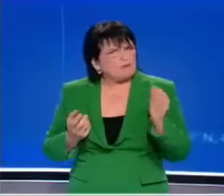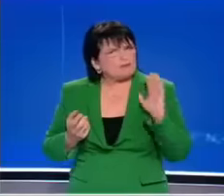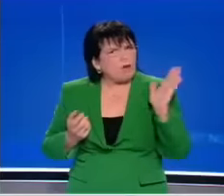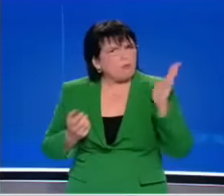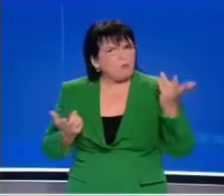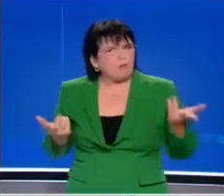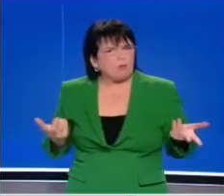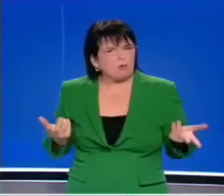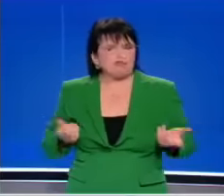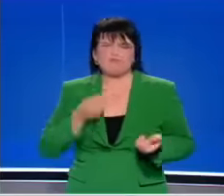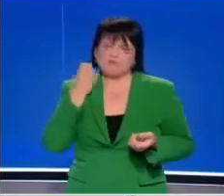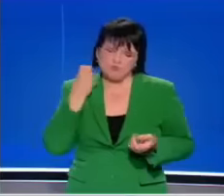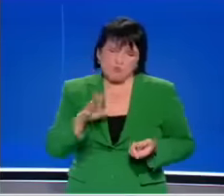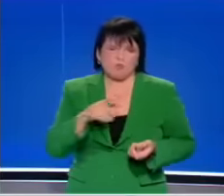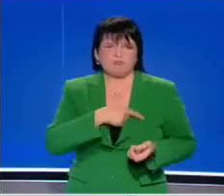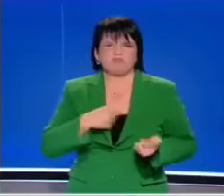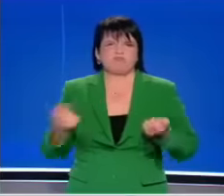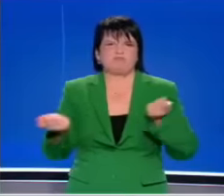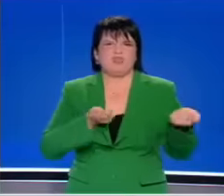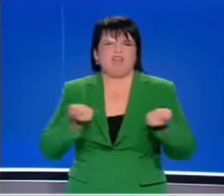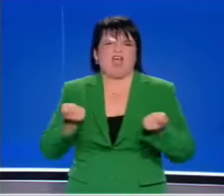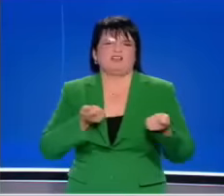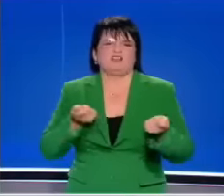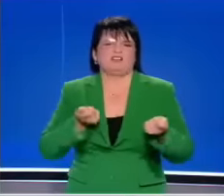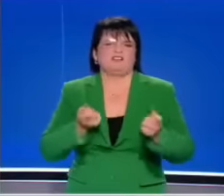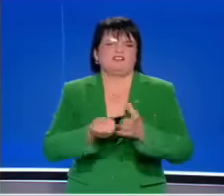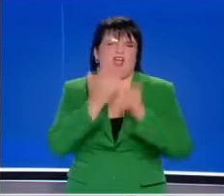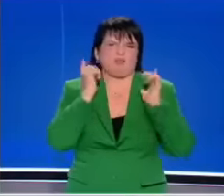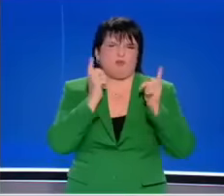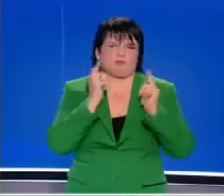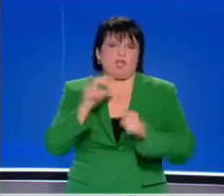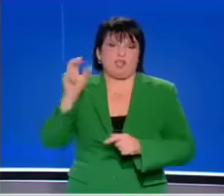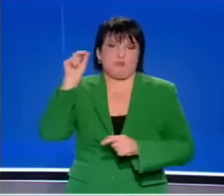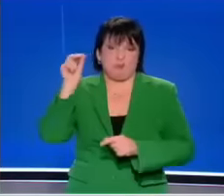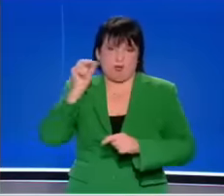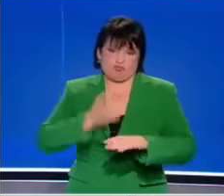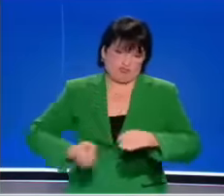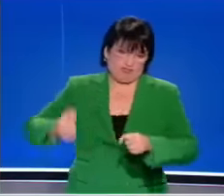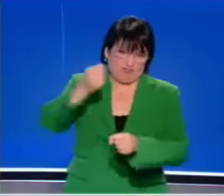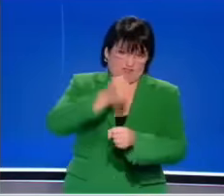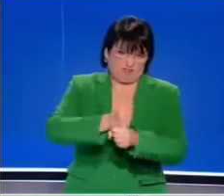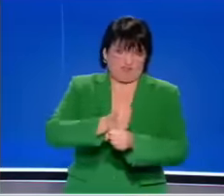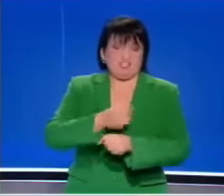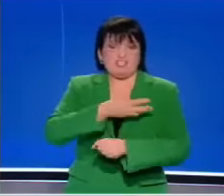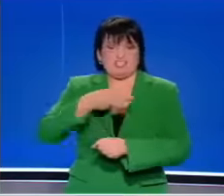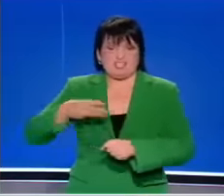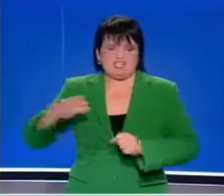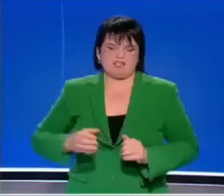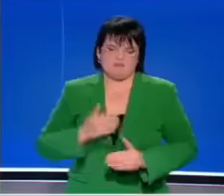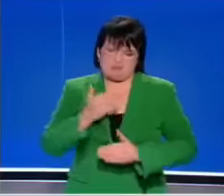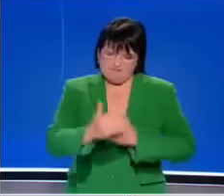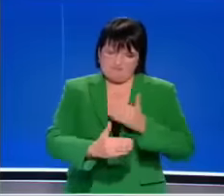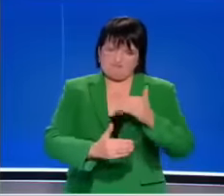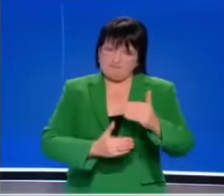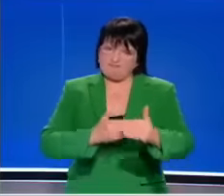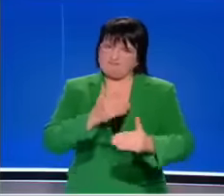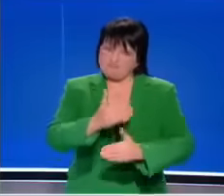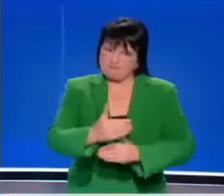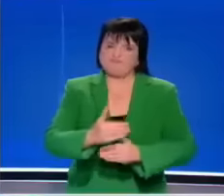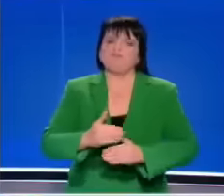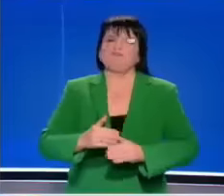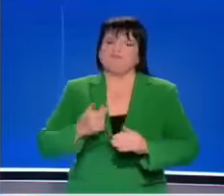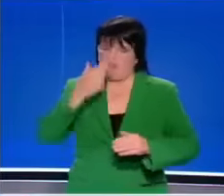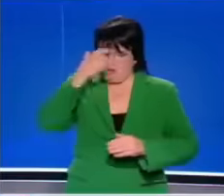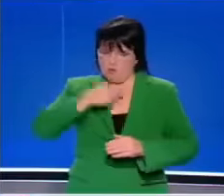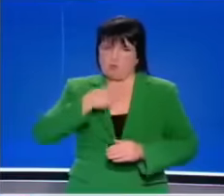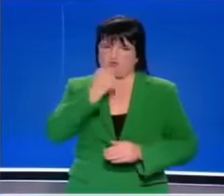λοιπόν μια τεράστια κακοδιαχείριση στη χώρα μας και υπόσχομαι ότι όταν κυβερνήσουμε θα πάμε γραμμή γραμμή γραμμή και εγώ προσωπικά και